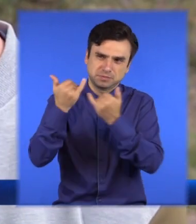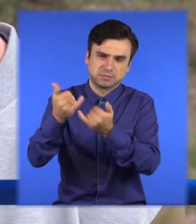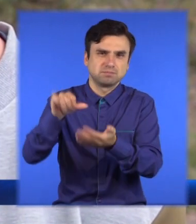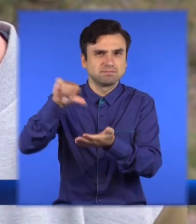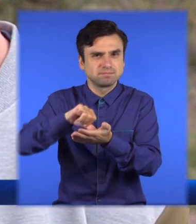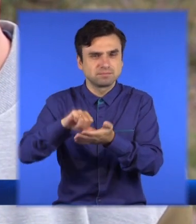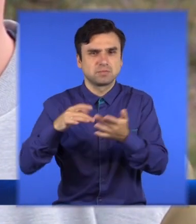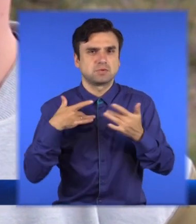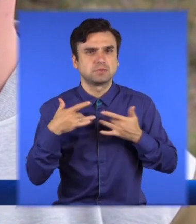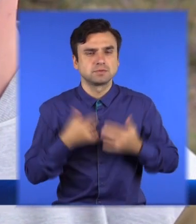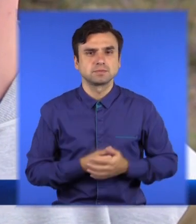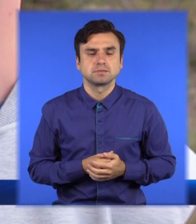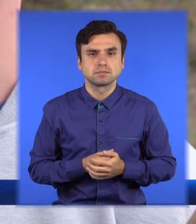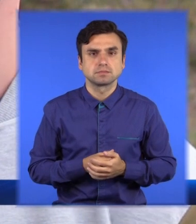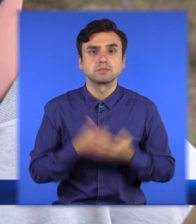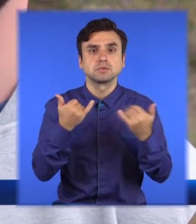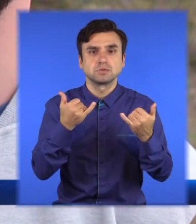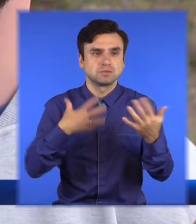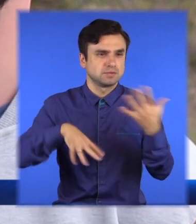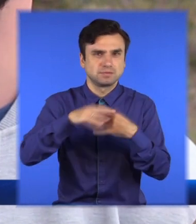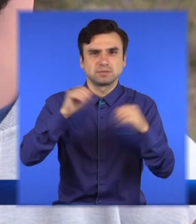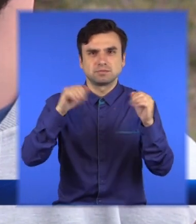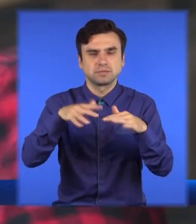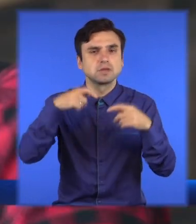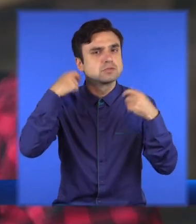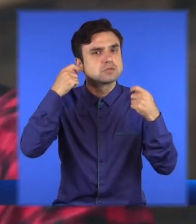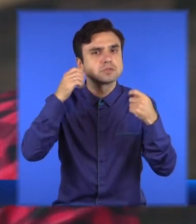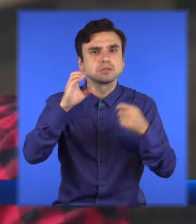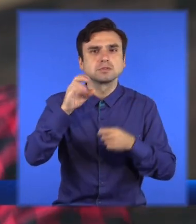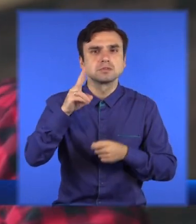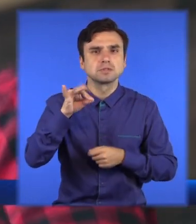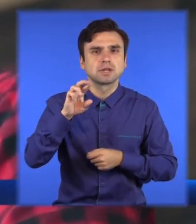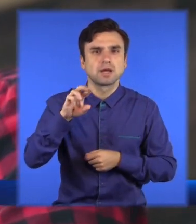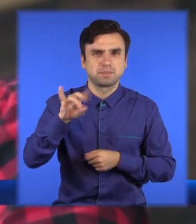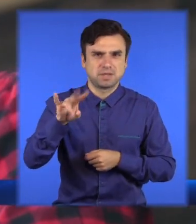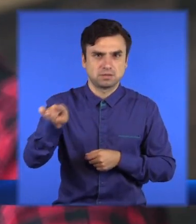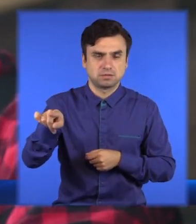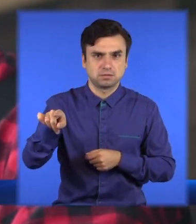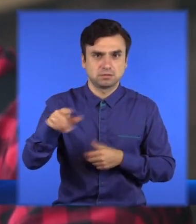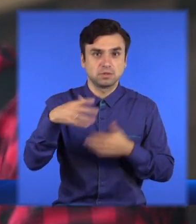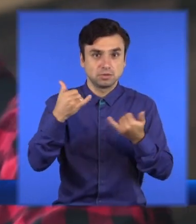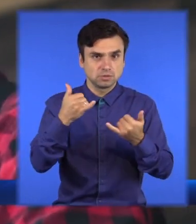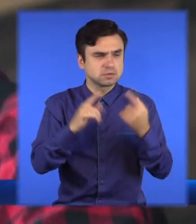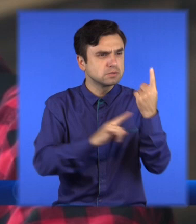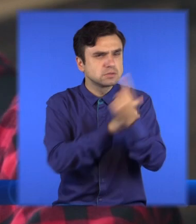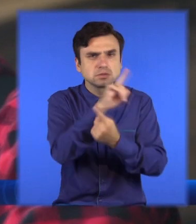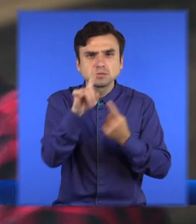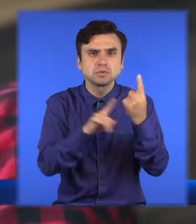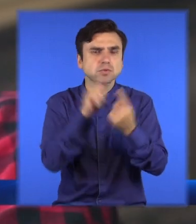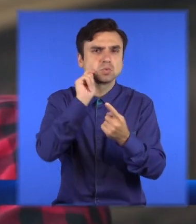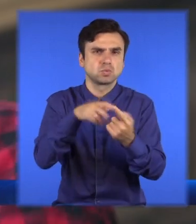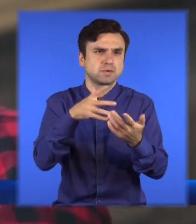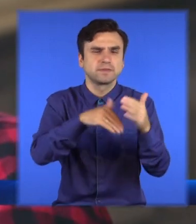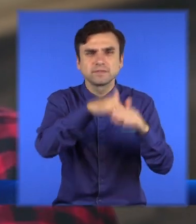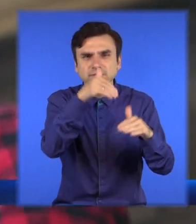приємні враження з останнього концерту або з тих концертів, на якому він був. До берега тихо